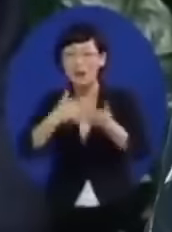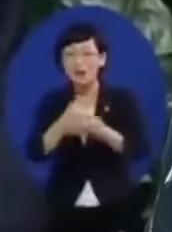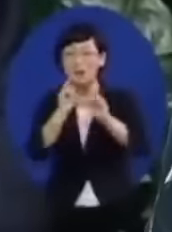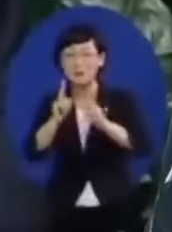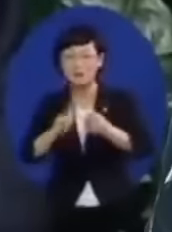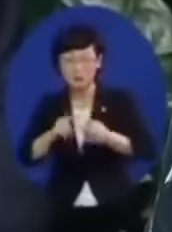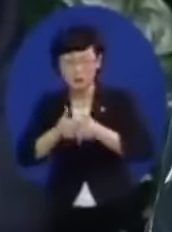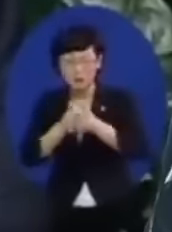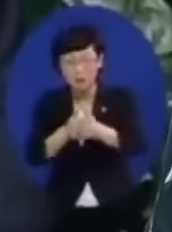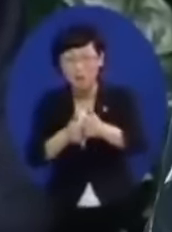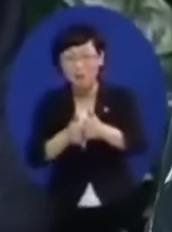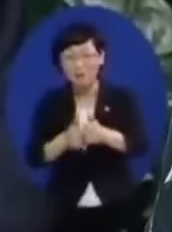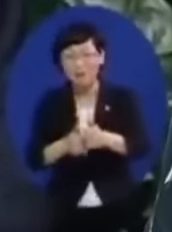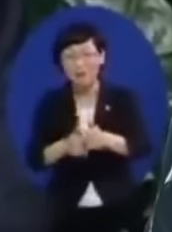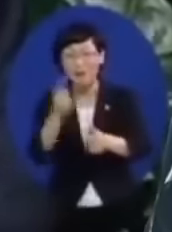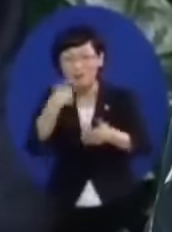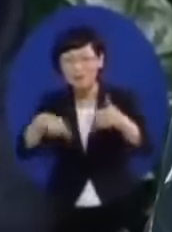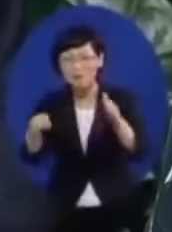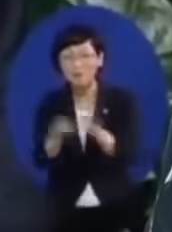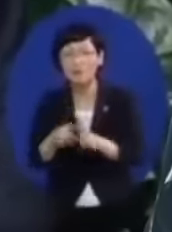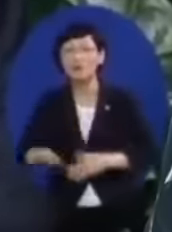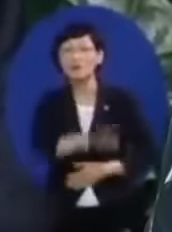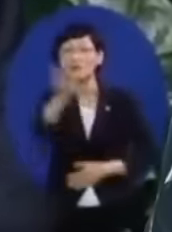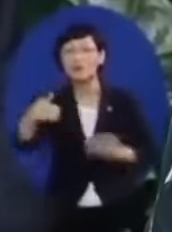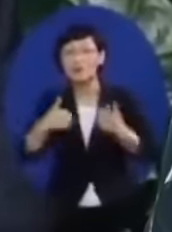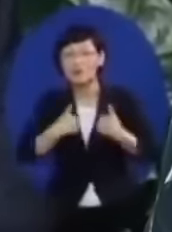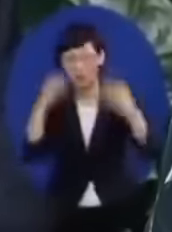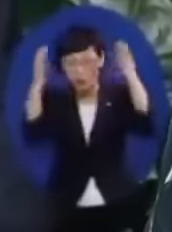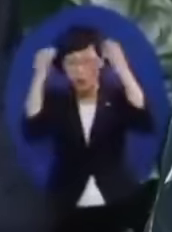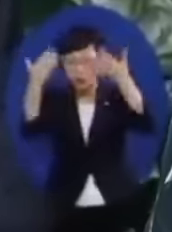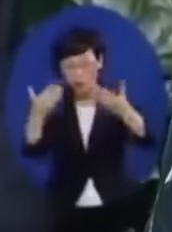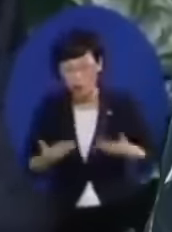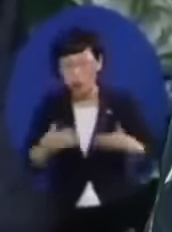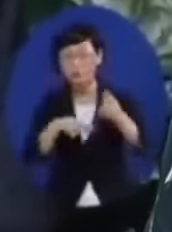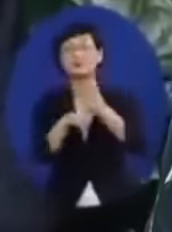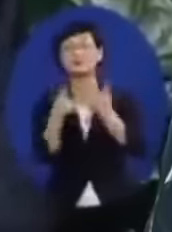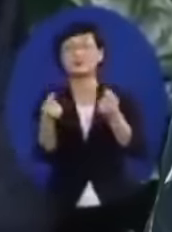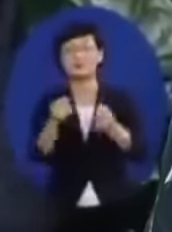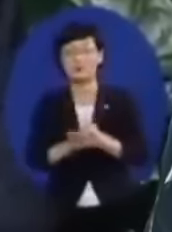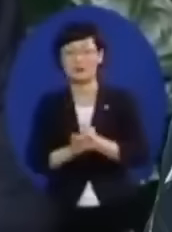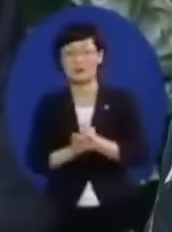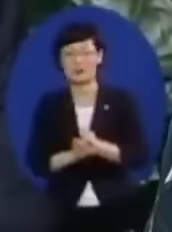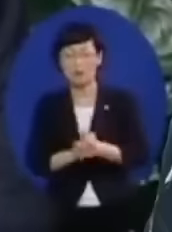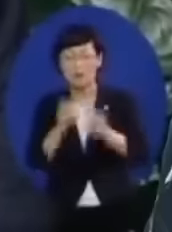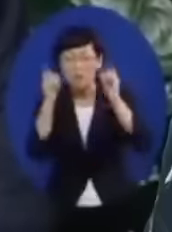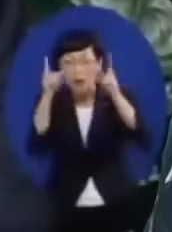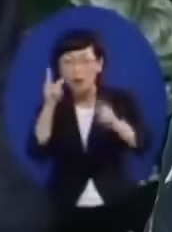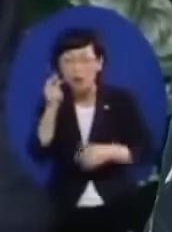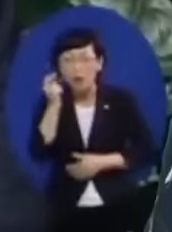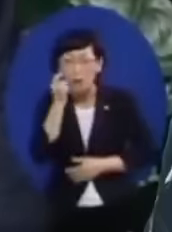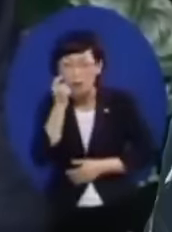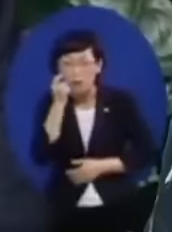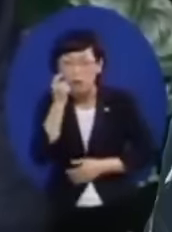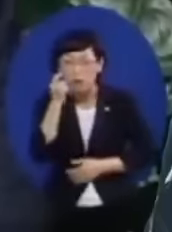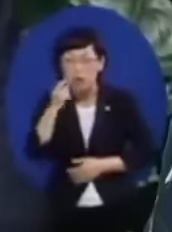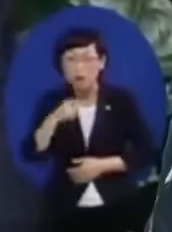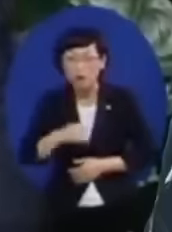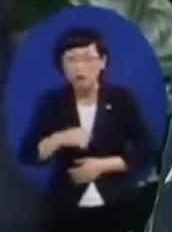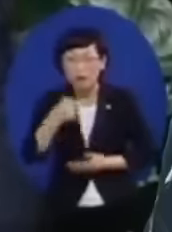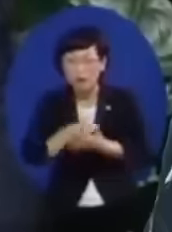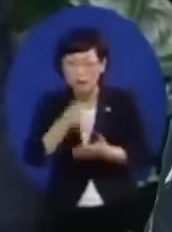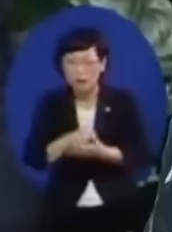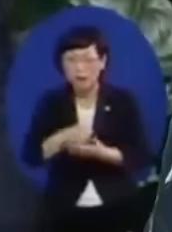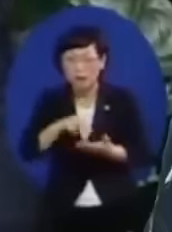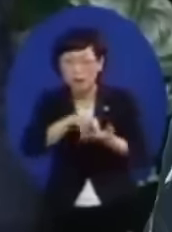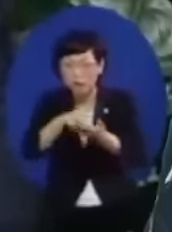말씀을 따라가게 하기 위해서 우리에게 고난을 통하게 하는 것입니다. 못 깨닫고 자행자지하고